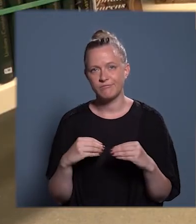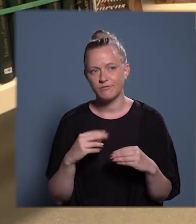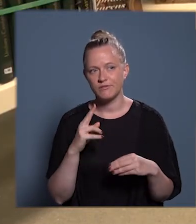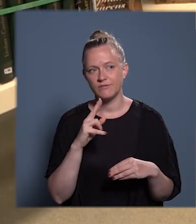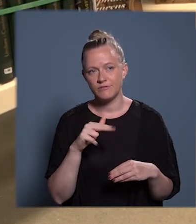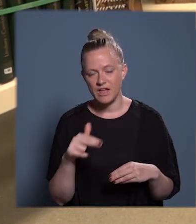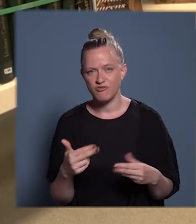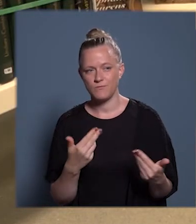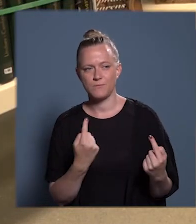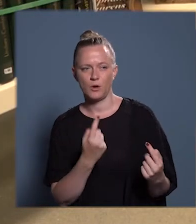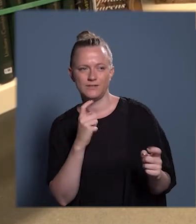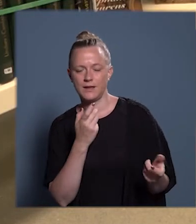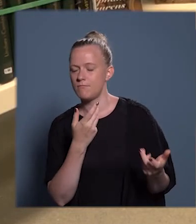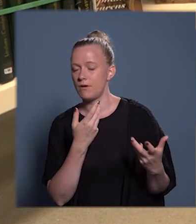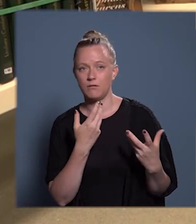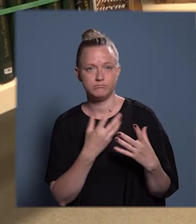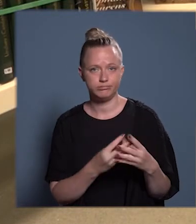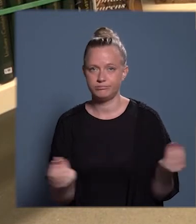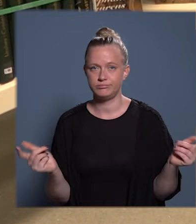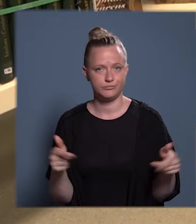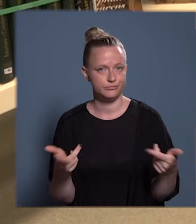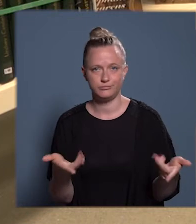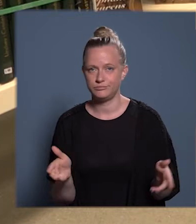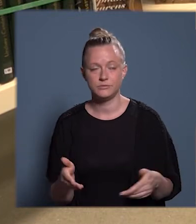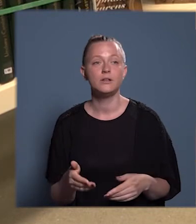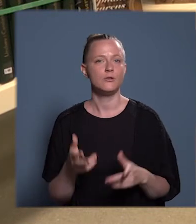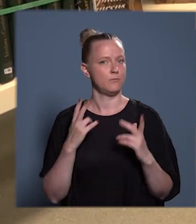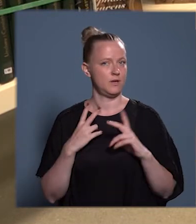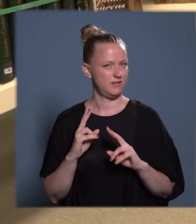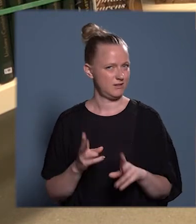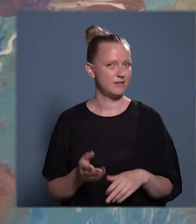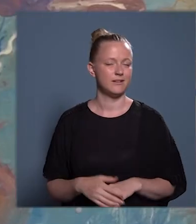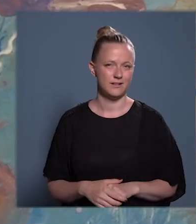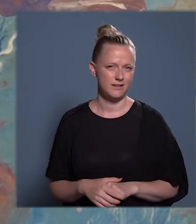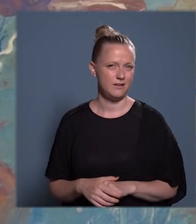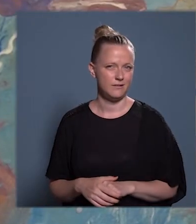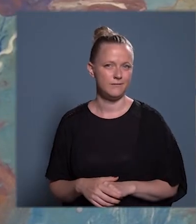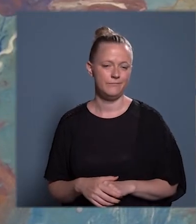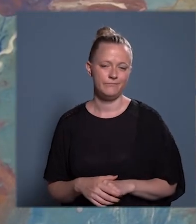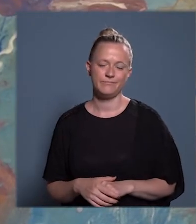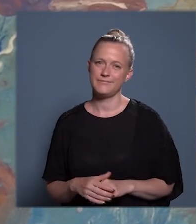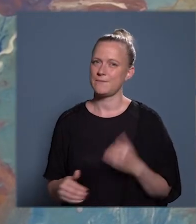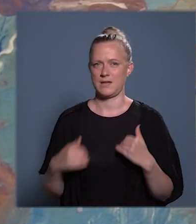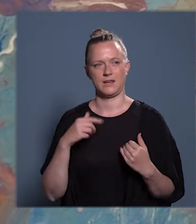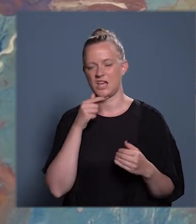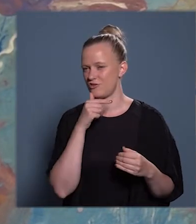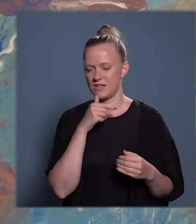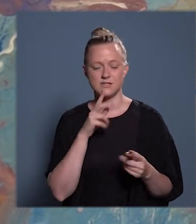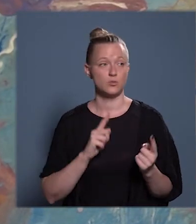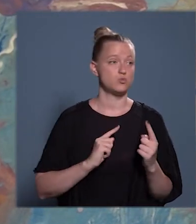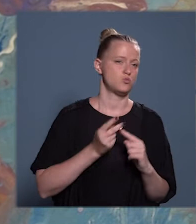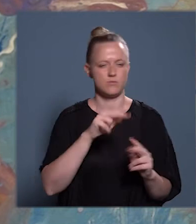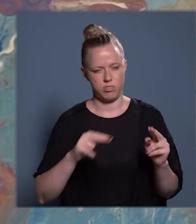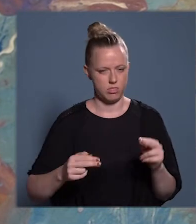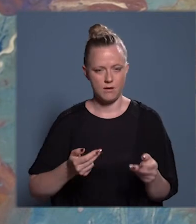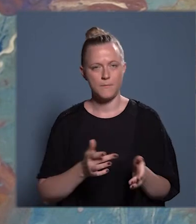festmény, a téma. És azon kell... Pihentetni kell? Hát nagyon mérges leszek, és akkor próbálok